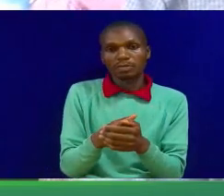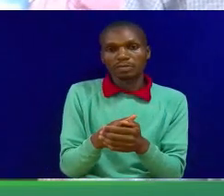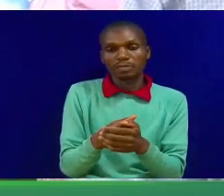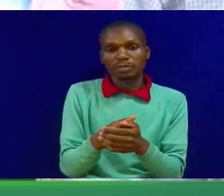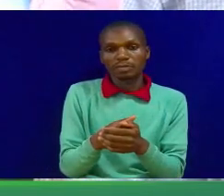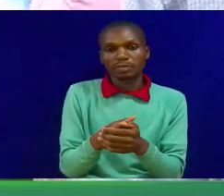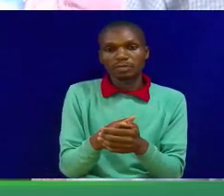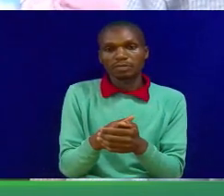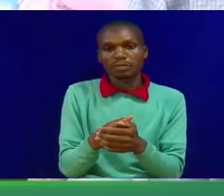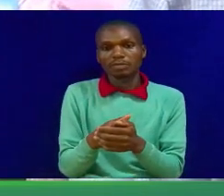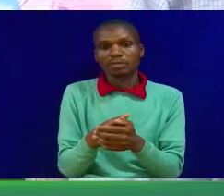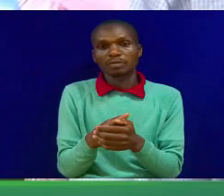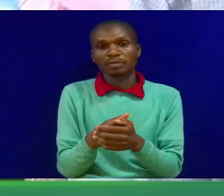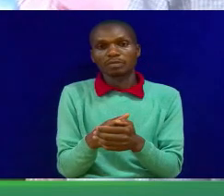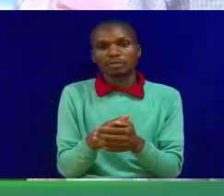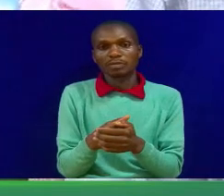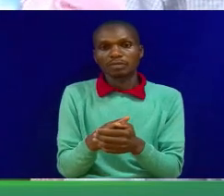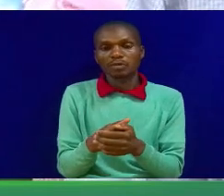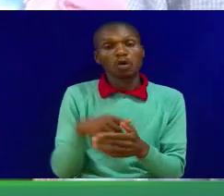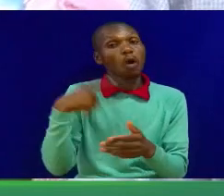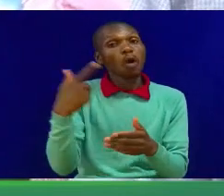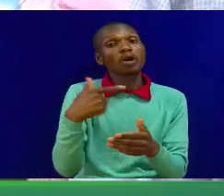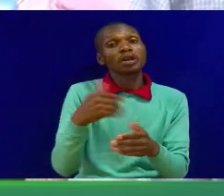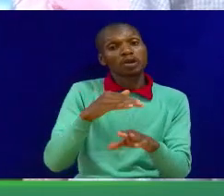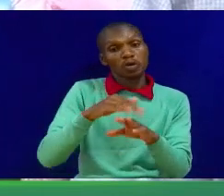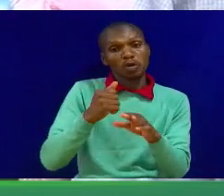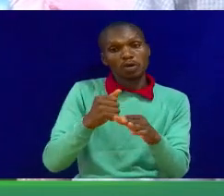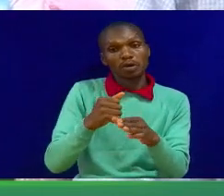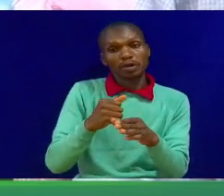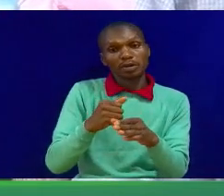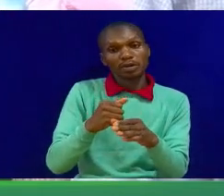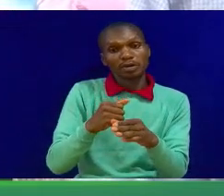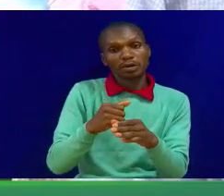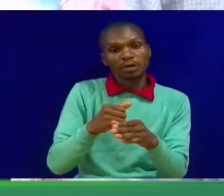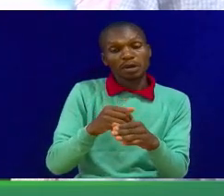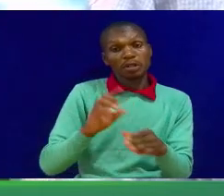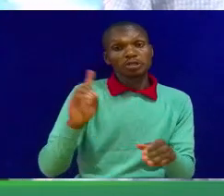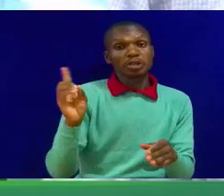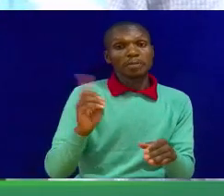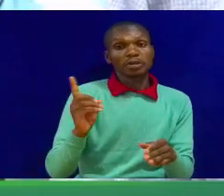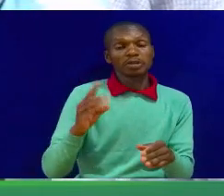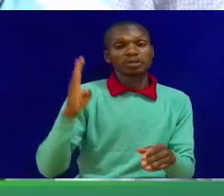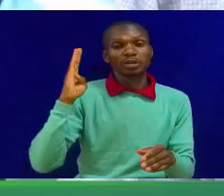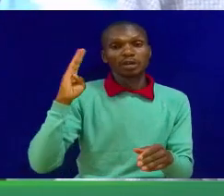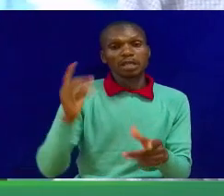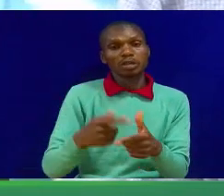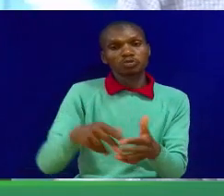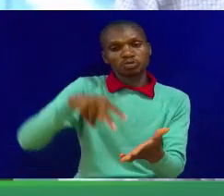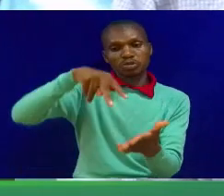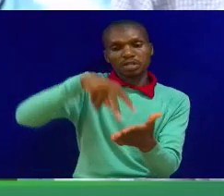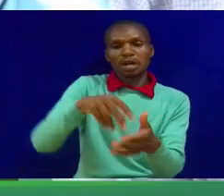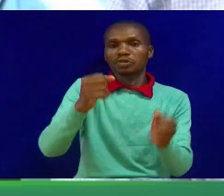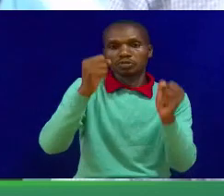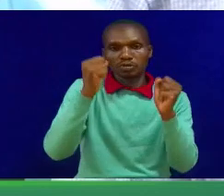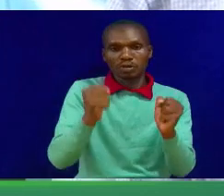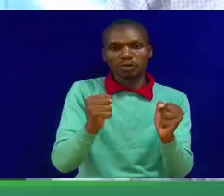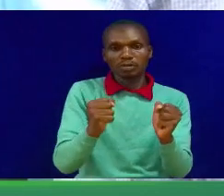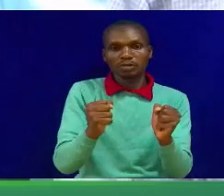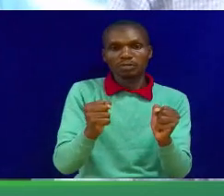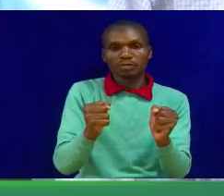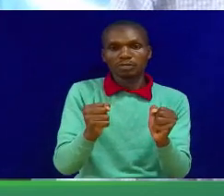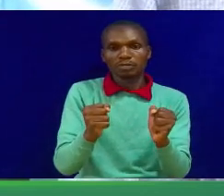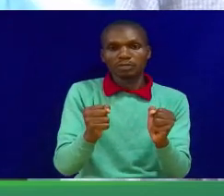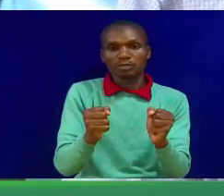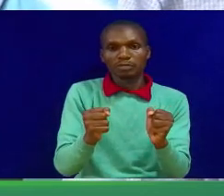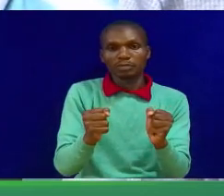leaders, we call upon the government, especially Minister of Interior, to remain vigilant and